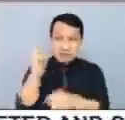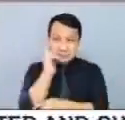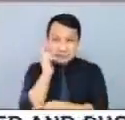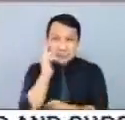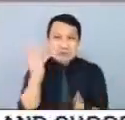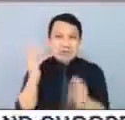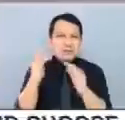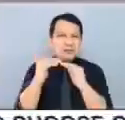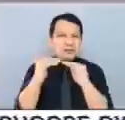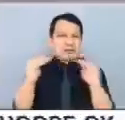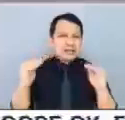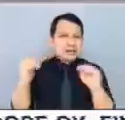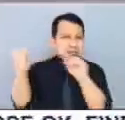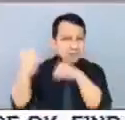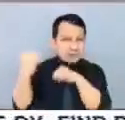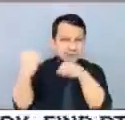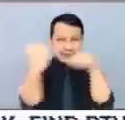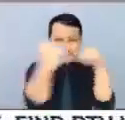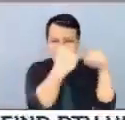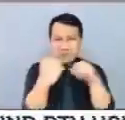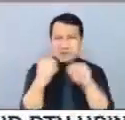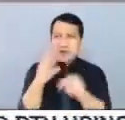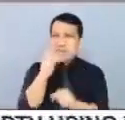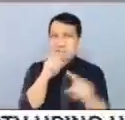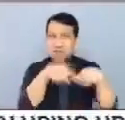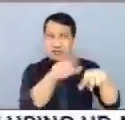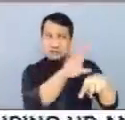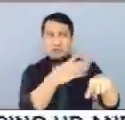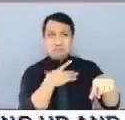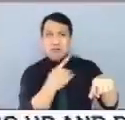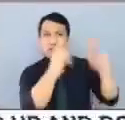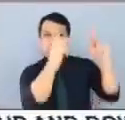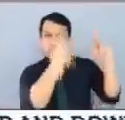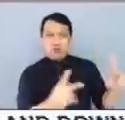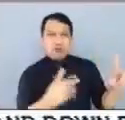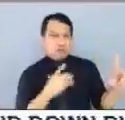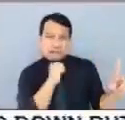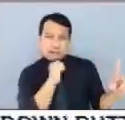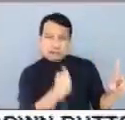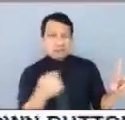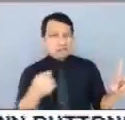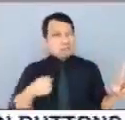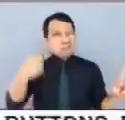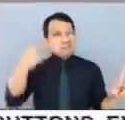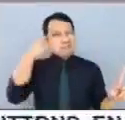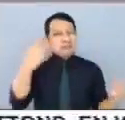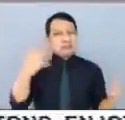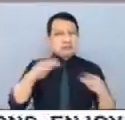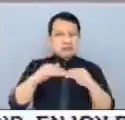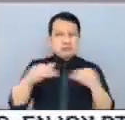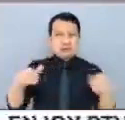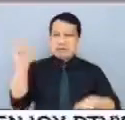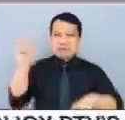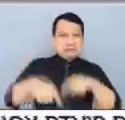mga questions. Pero alam mo, at the end, it's about personality eh. Kung sinong gusto mo.